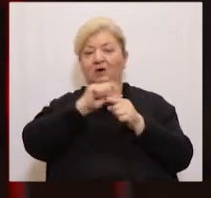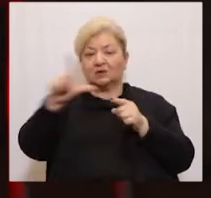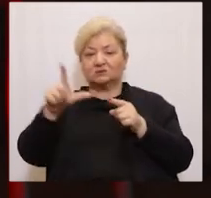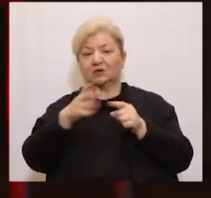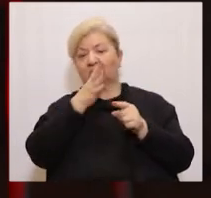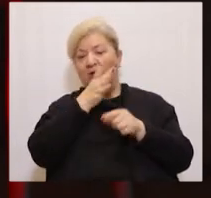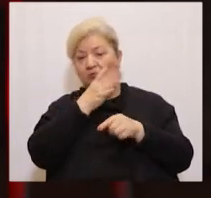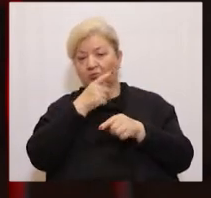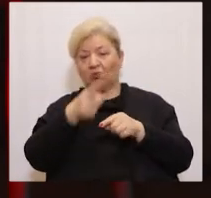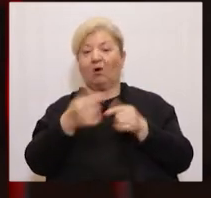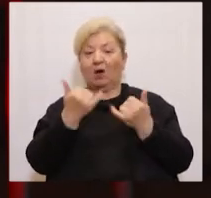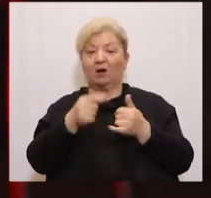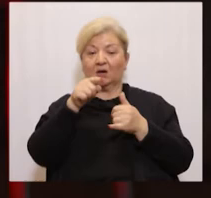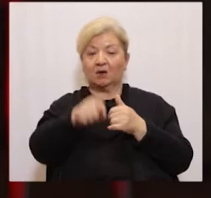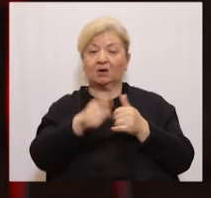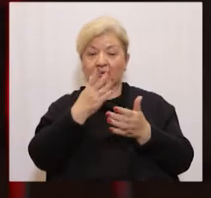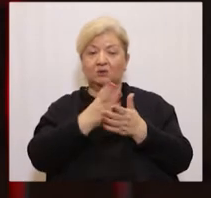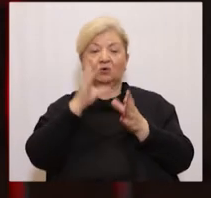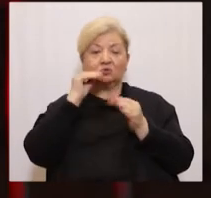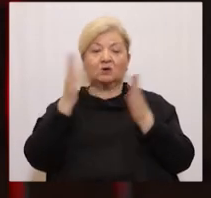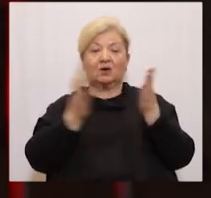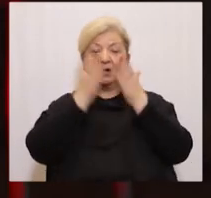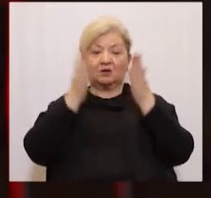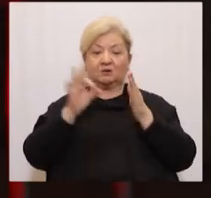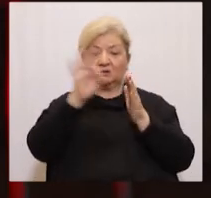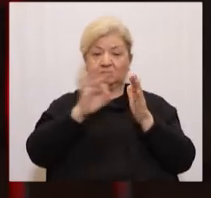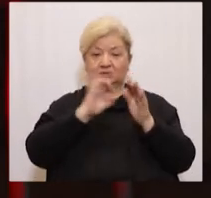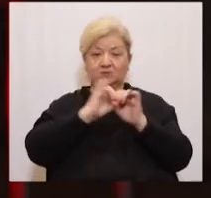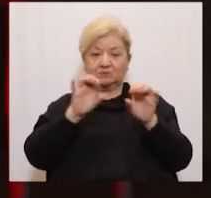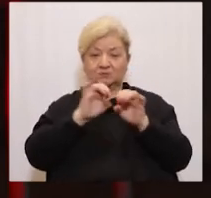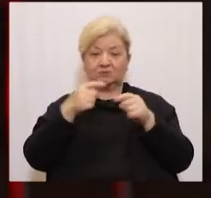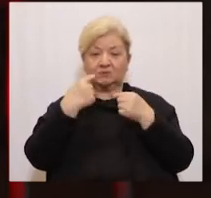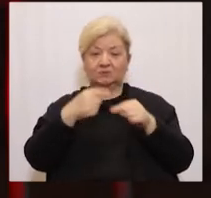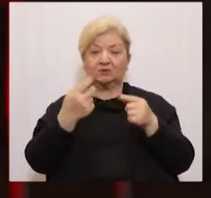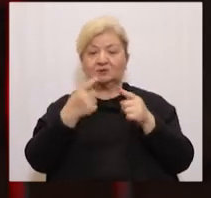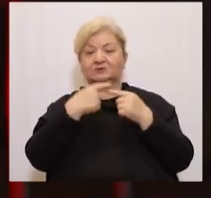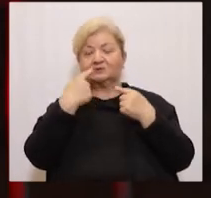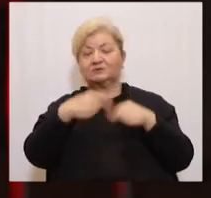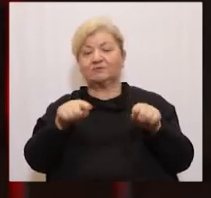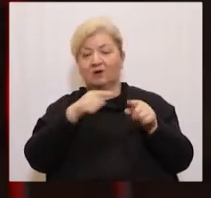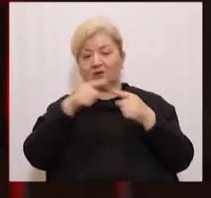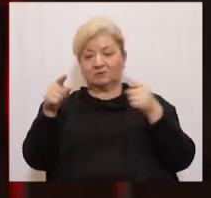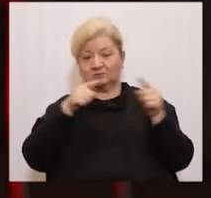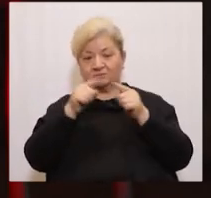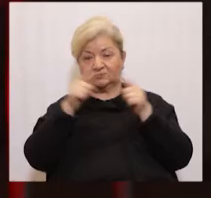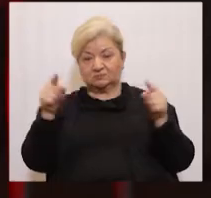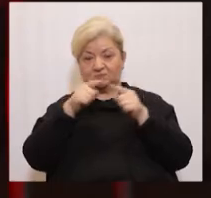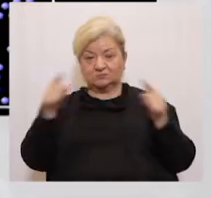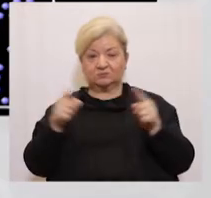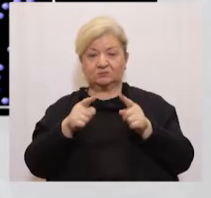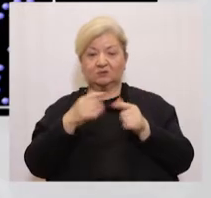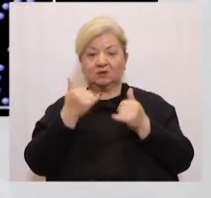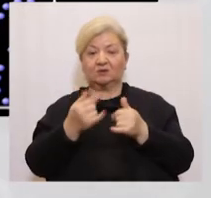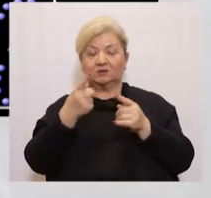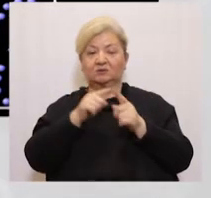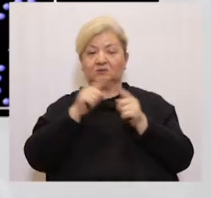აქ უკვე, როდესაც ჩვენ აირებზე ვსაუბრობთ, ჩვენ მოგვიწევს სხვა სიდიდეების შეტანა. კონკრეტულად კი